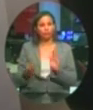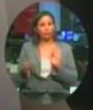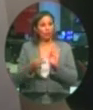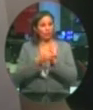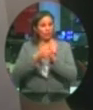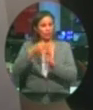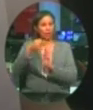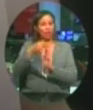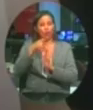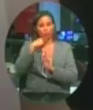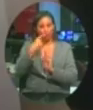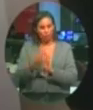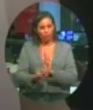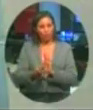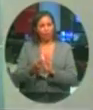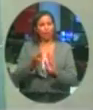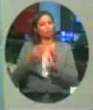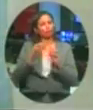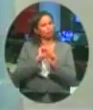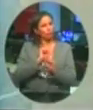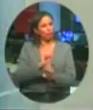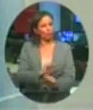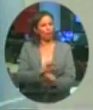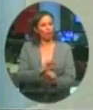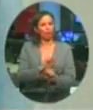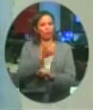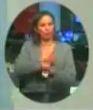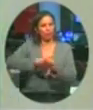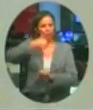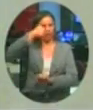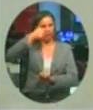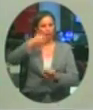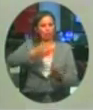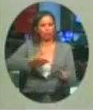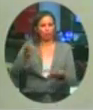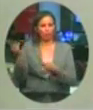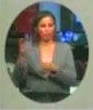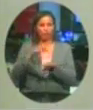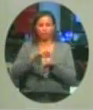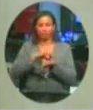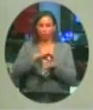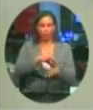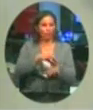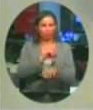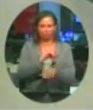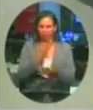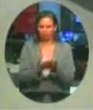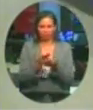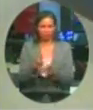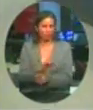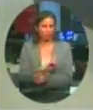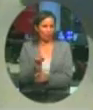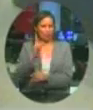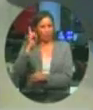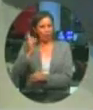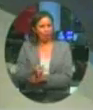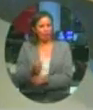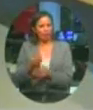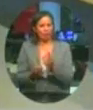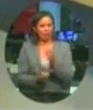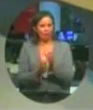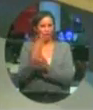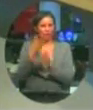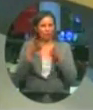מנהל בית החולים פרופסור רוטשטיין, וכי הרופאים לא הוכיחו שום עילה משפטית לחייב או להורות על הקמת